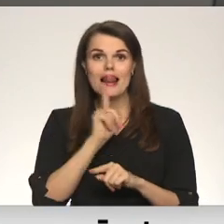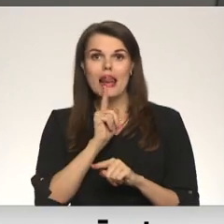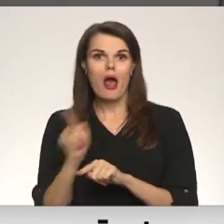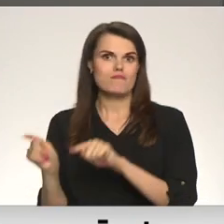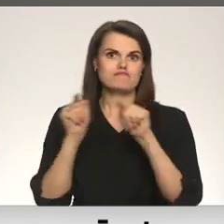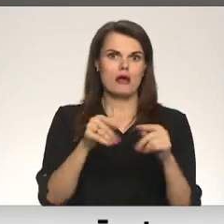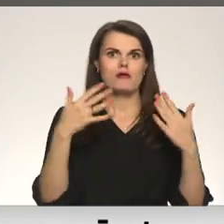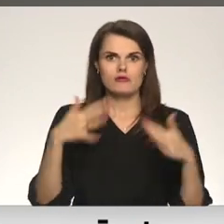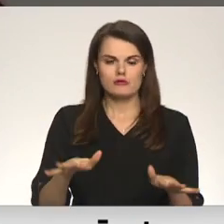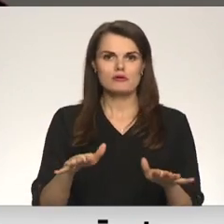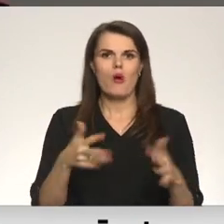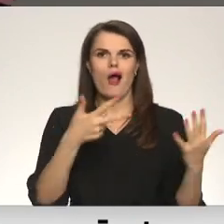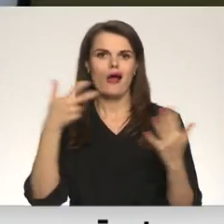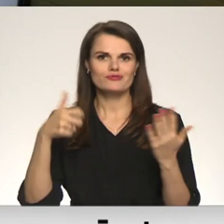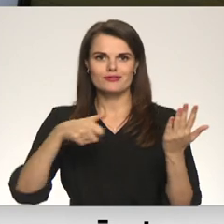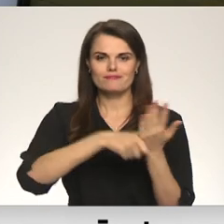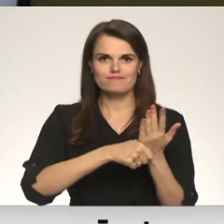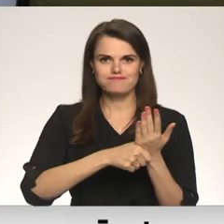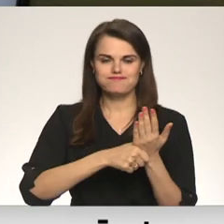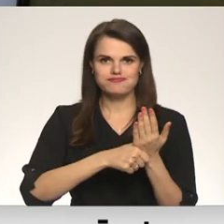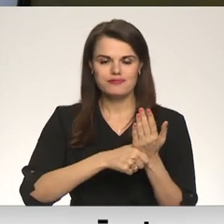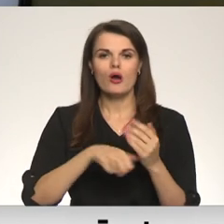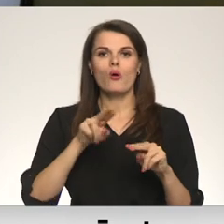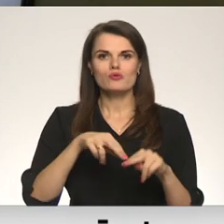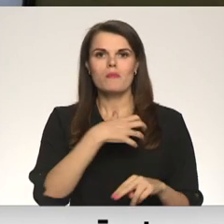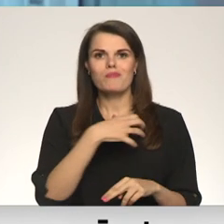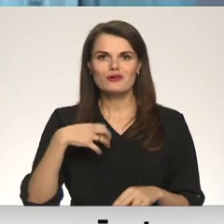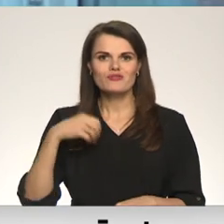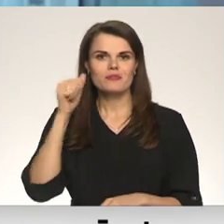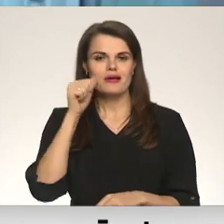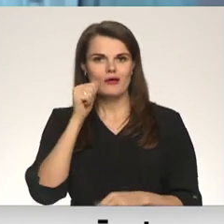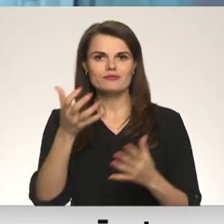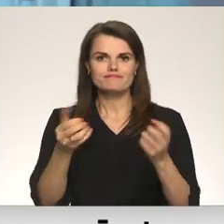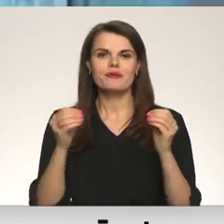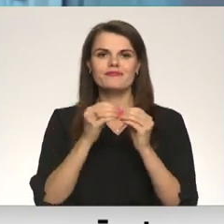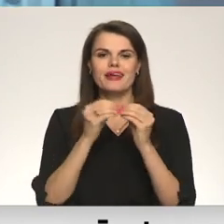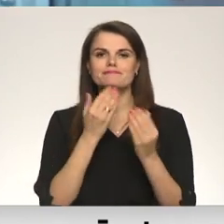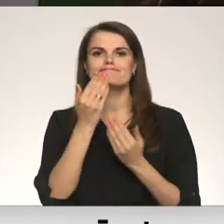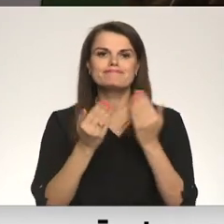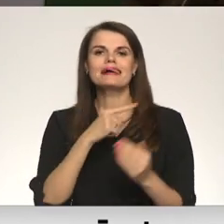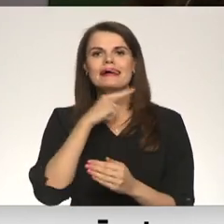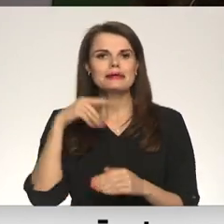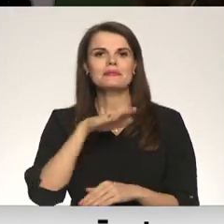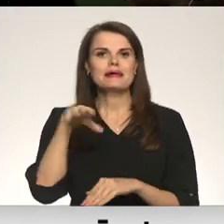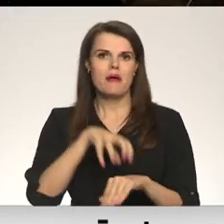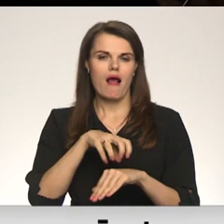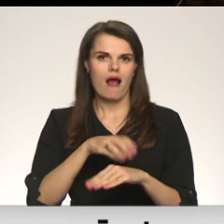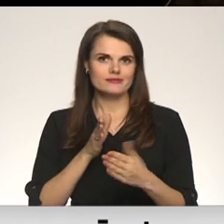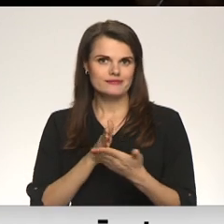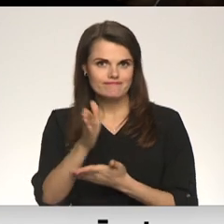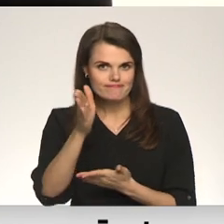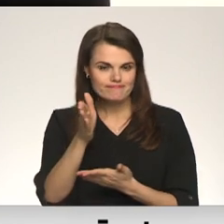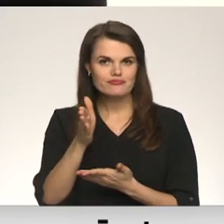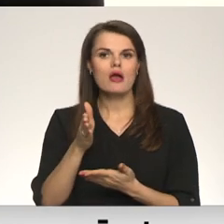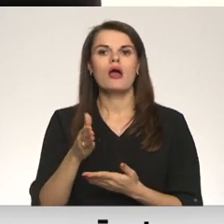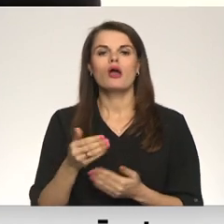jau pārsniedz 800, un pašvaldībā vidēji dienā tiek saņemti ap 10 pieprasījumu pēc ģimenes ārsta pakalpojumiem.